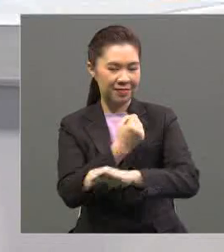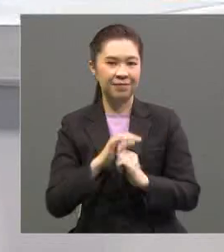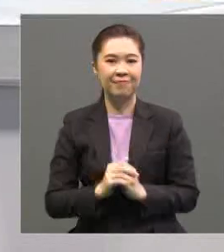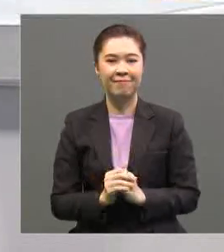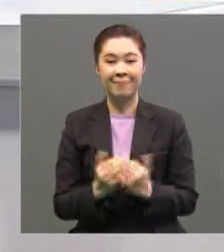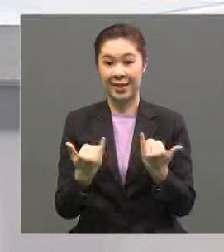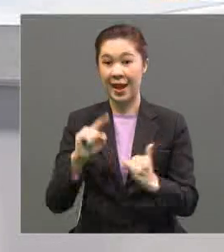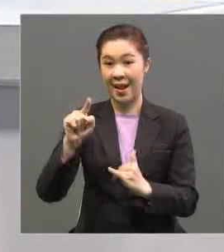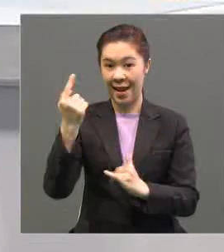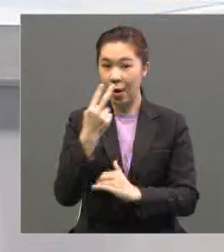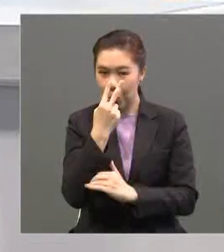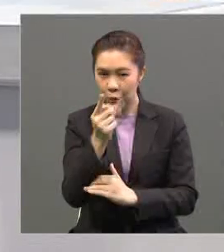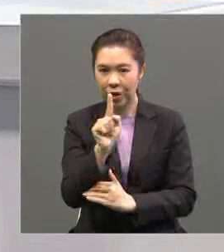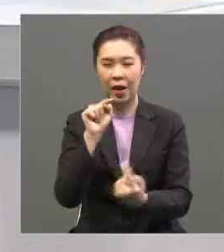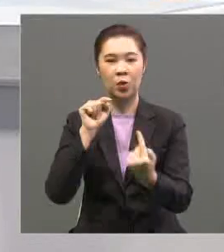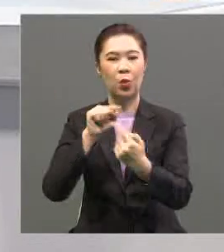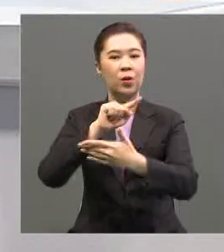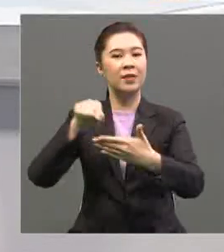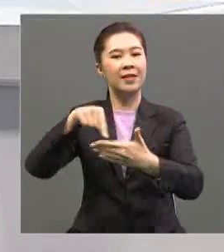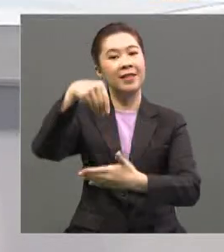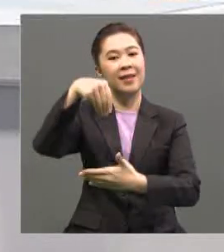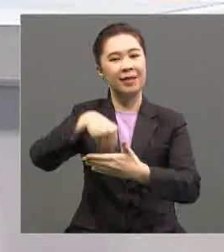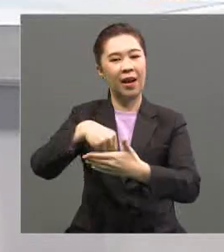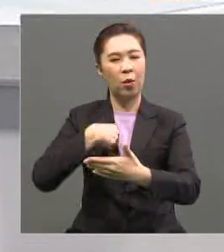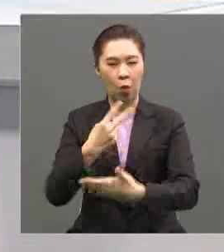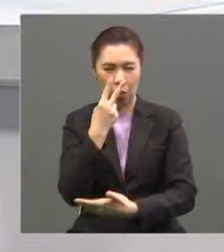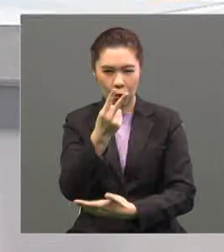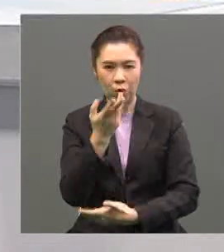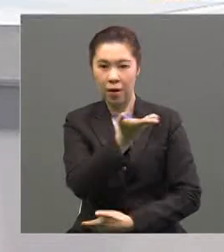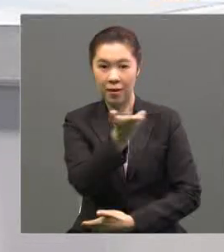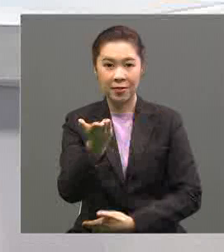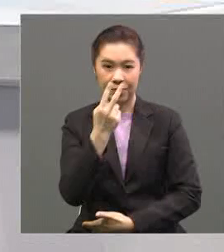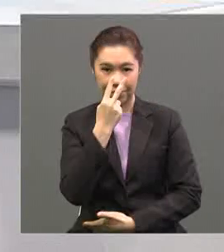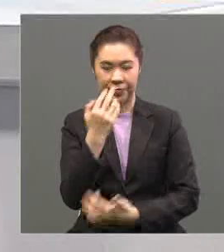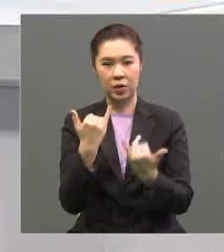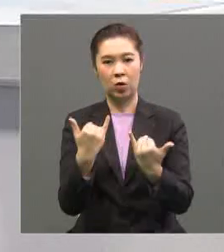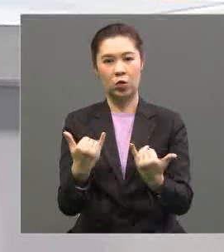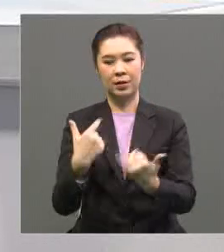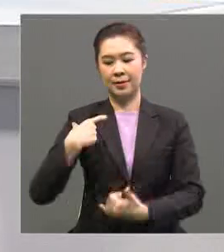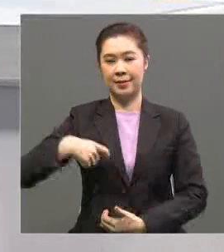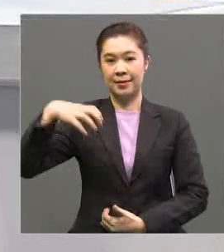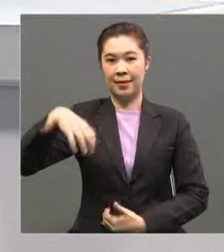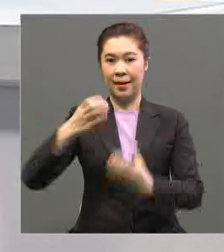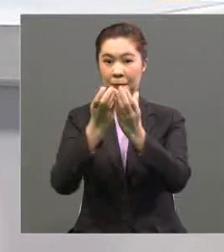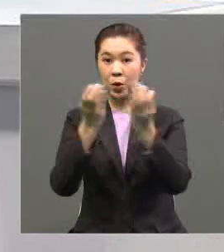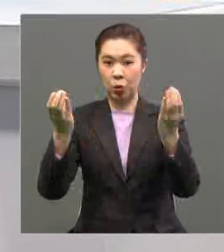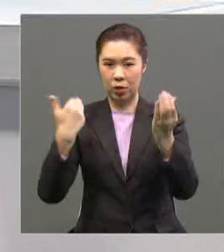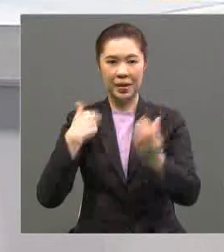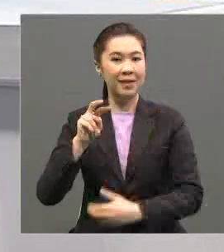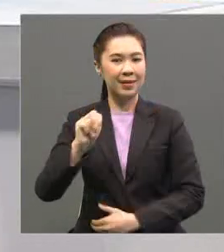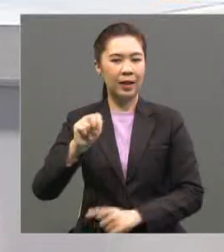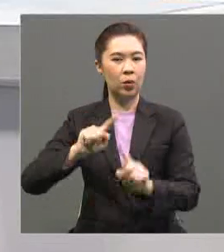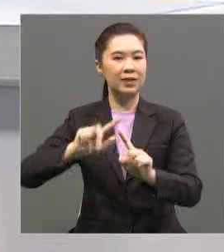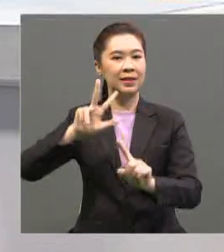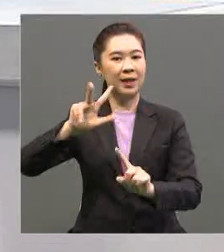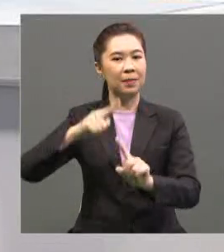เอาเรื่องนี้ก่อนดีกันเก ี่ ยวกับการเลือกตั้งหลายๆคนกำลังจับตารอวันนี้ศาลรัฐธรรมนูญเขานัดนะวันที่3มีนา